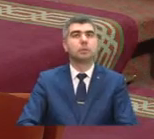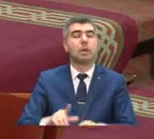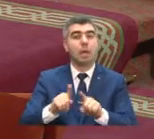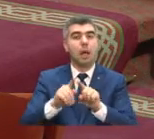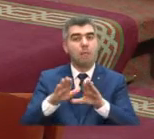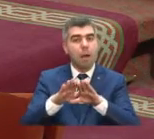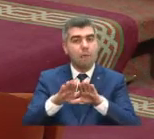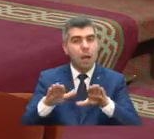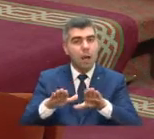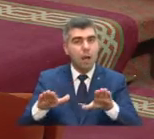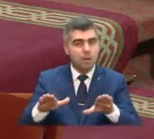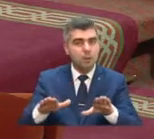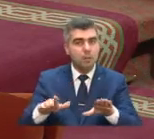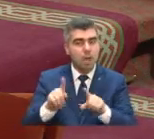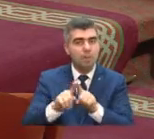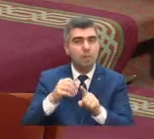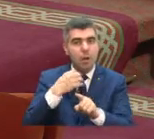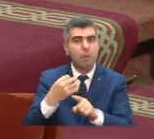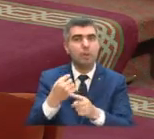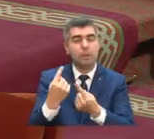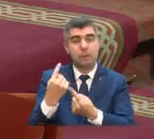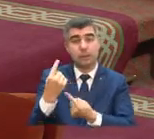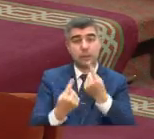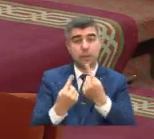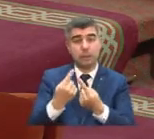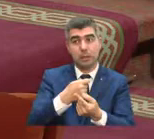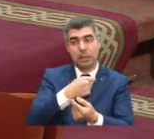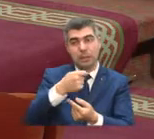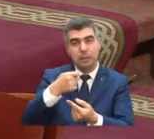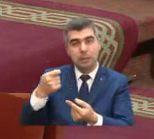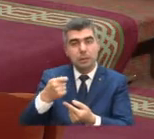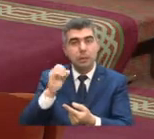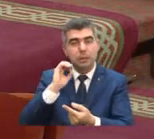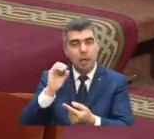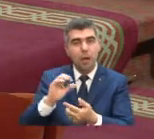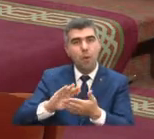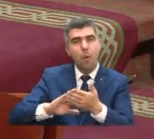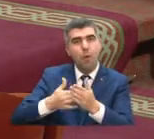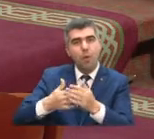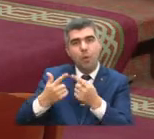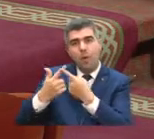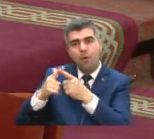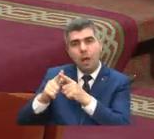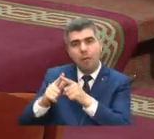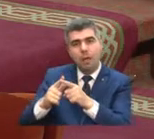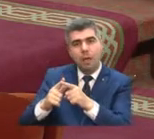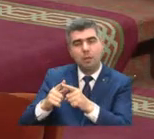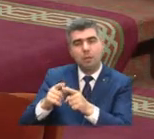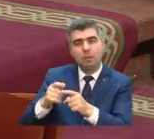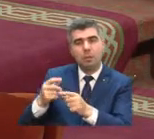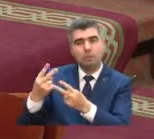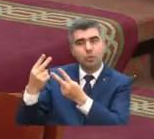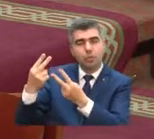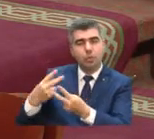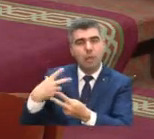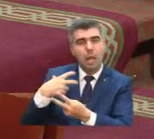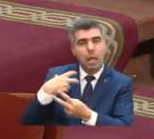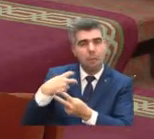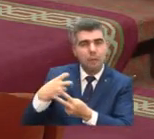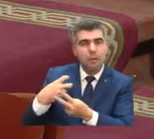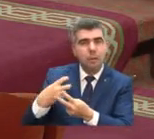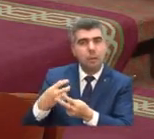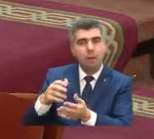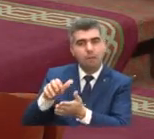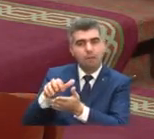الأراضي الصالحة للاستثمار تعطى للمستثمرين من أجل الاستثمار في هذا الميدان اللي هو ميدان مهم جدا.